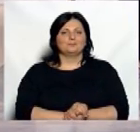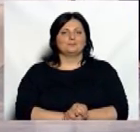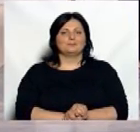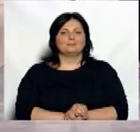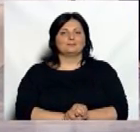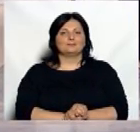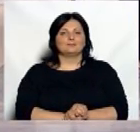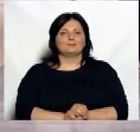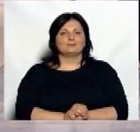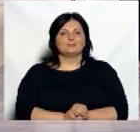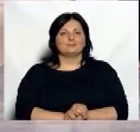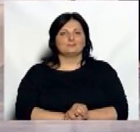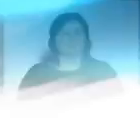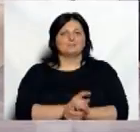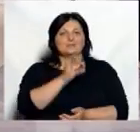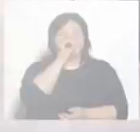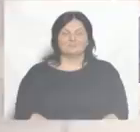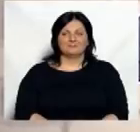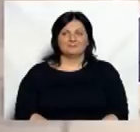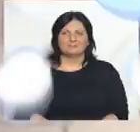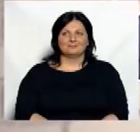რაკმა დამაბნია რა.